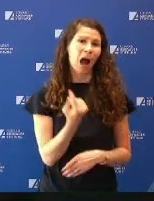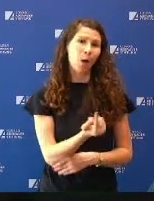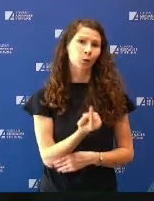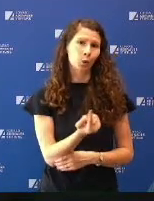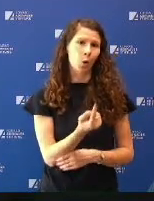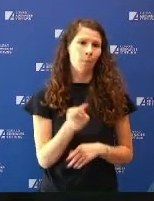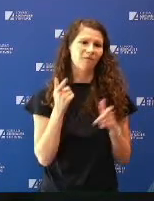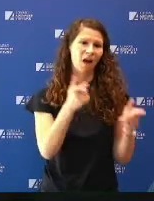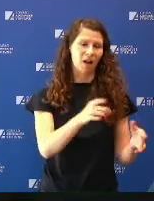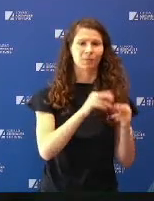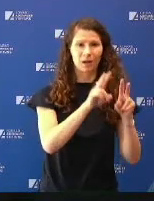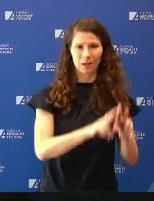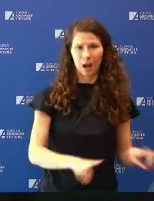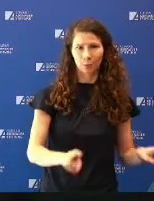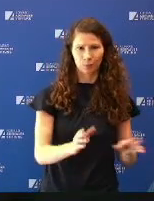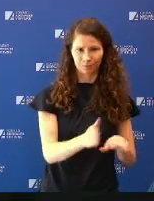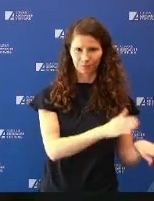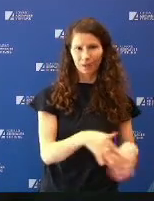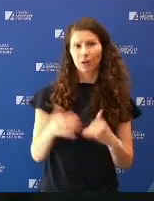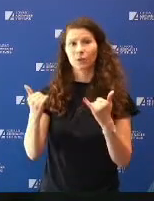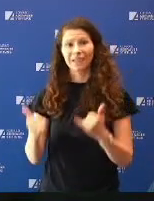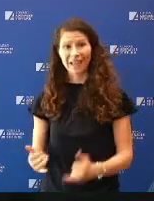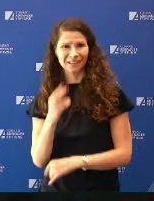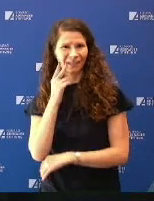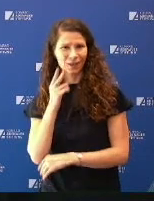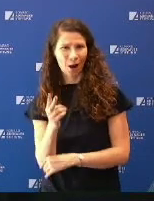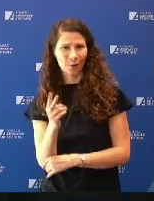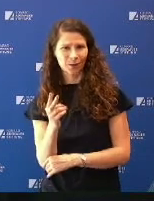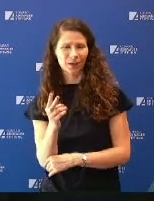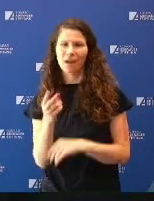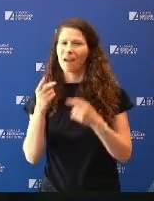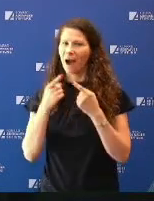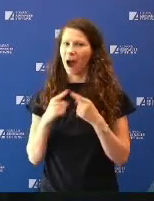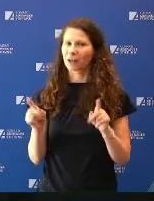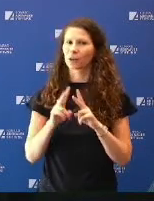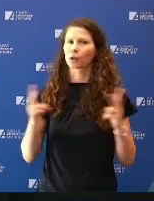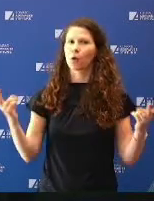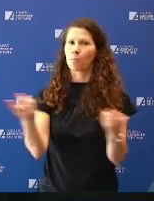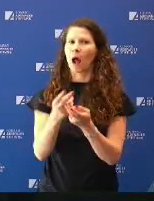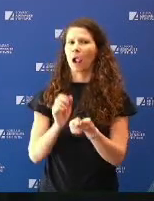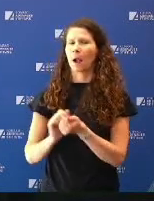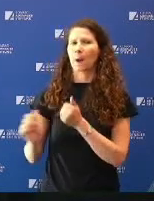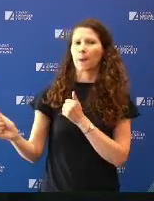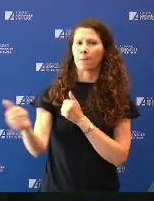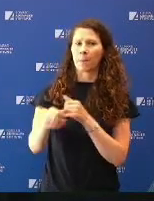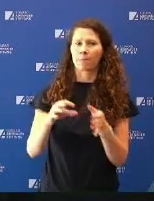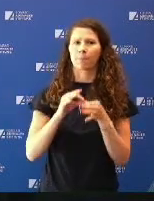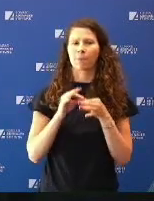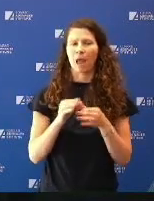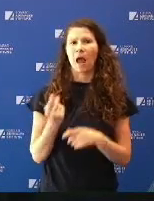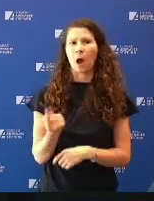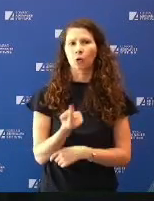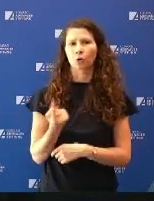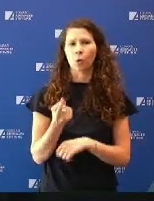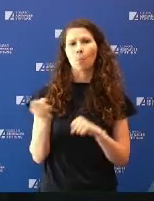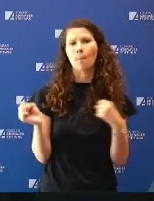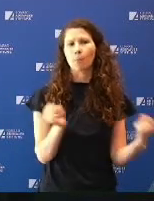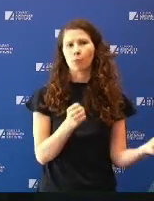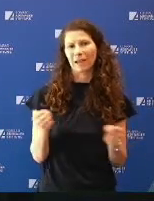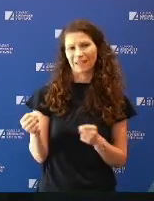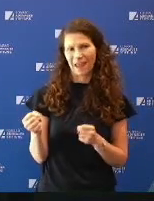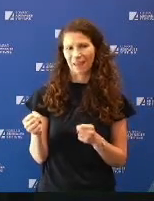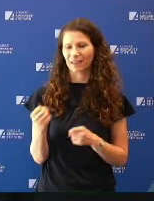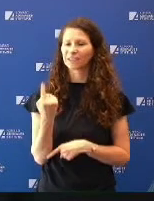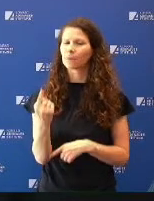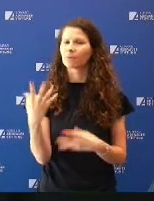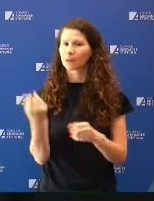aus Karlsruhe. Wir wollen uns jetzt einmal anschauen, was ein anderer globaler Vorreiter mit der autonomen Mobilität